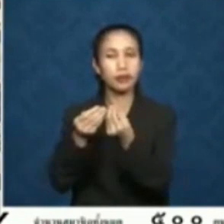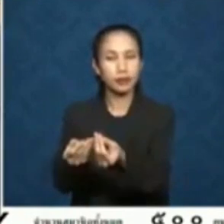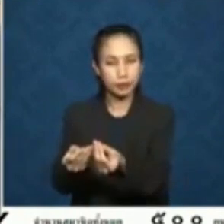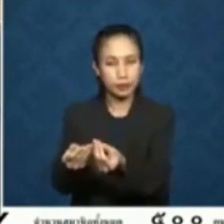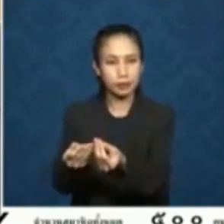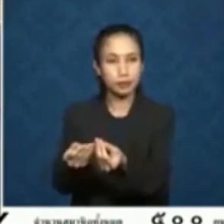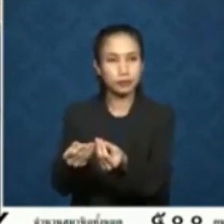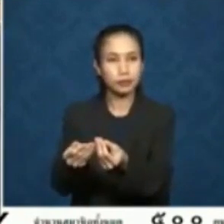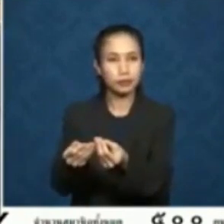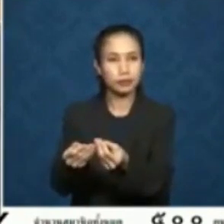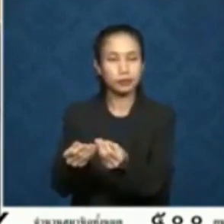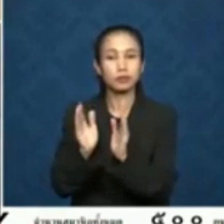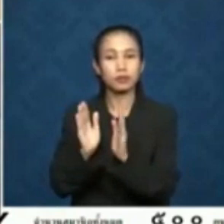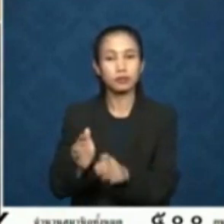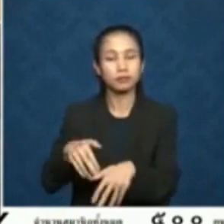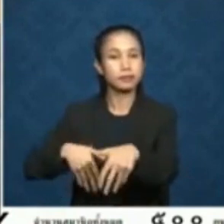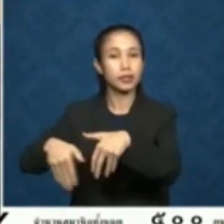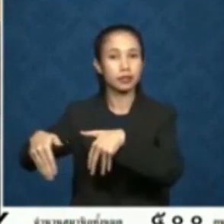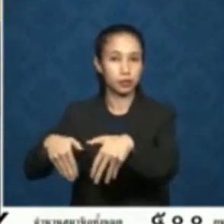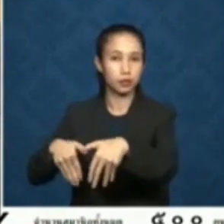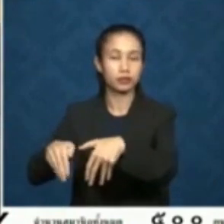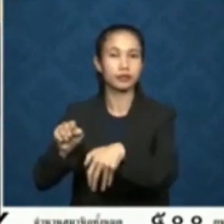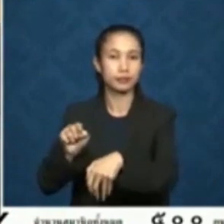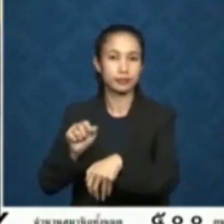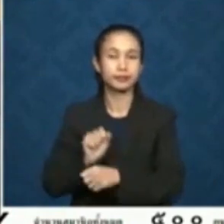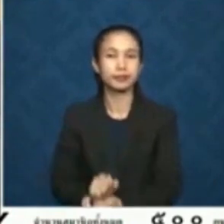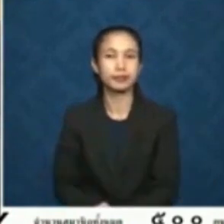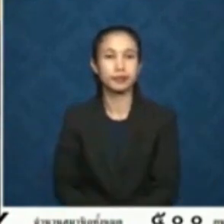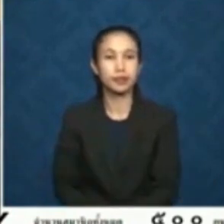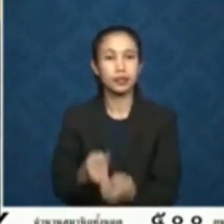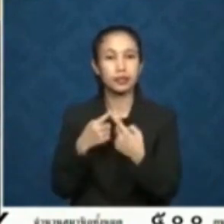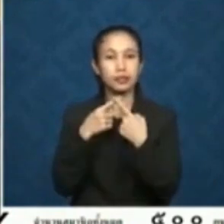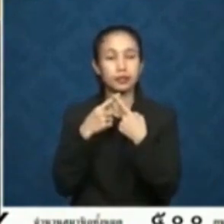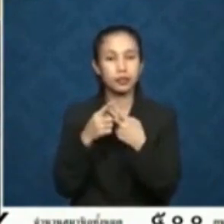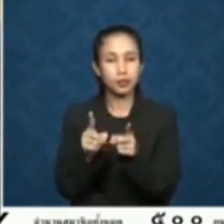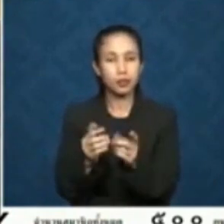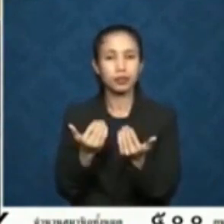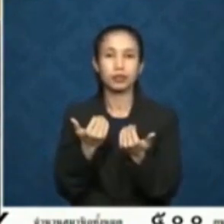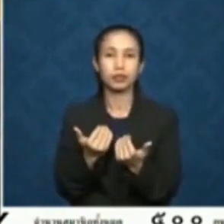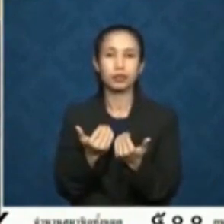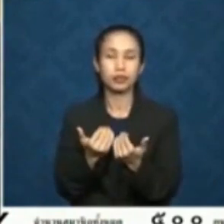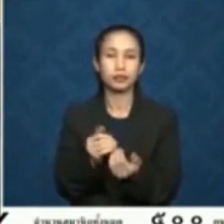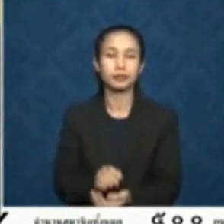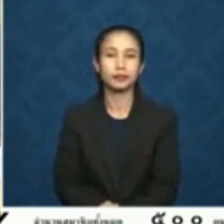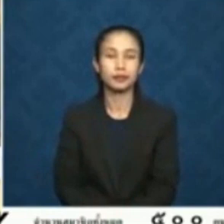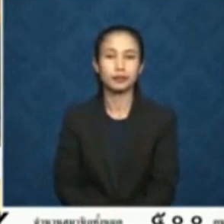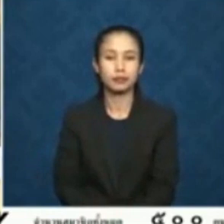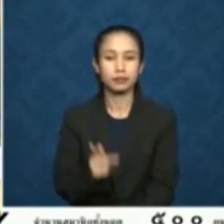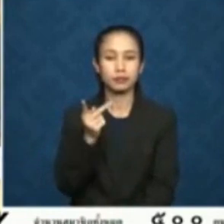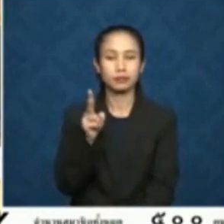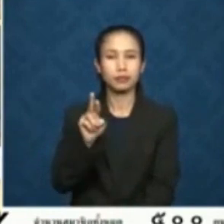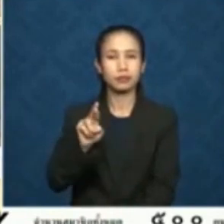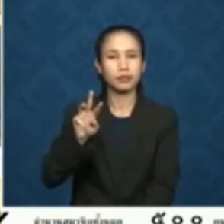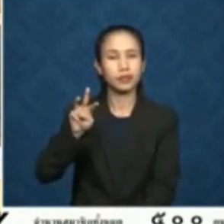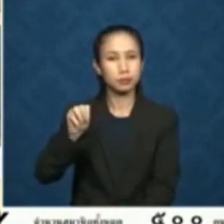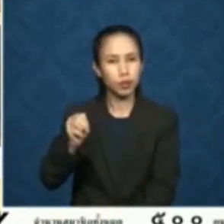ไปเพื่อตอบสนองความต้องการของพี่น้องชาวประมงโดยทั่วไปแต่มาถึง